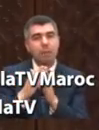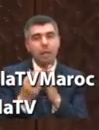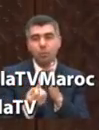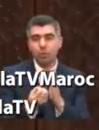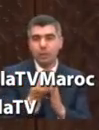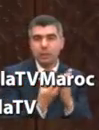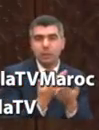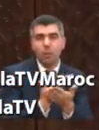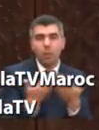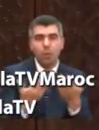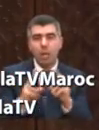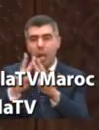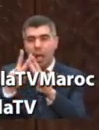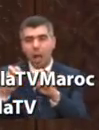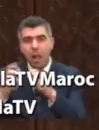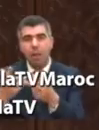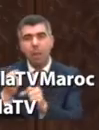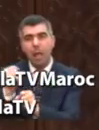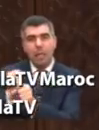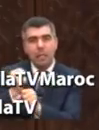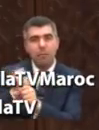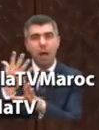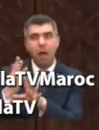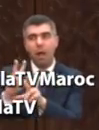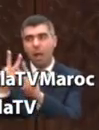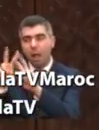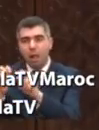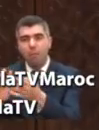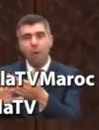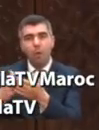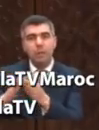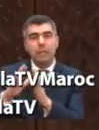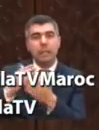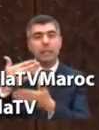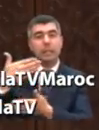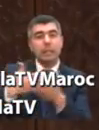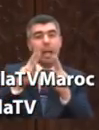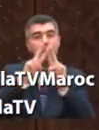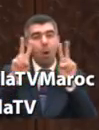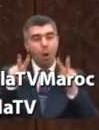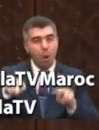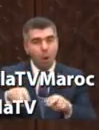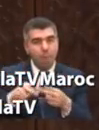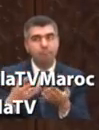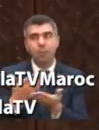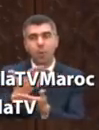سوق الشغل. ثانيا تطوير وتحديد الطرائق البيداغوجية المستعملة، ولا سيما التكوين في الفضاء